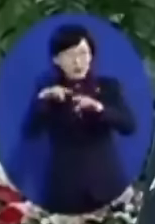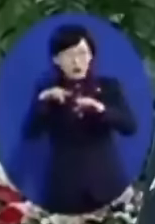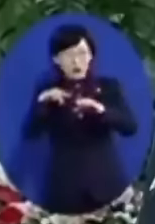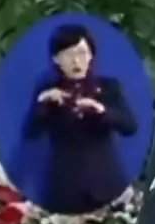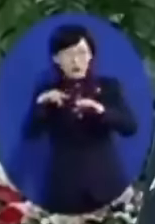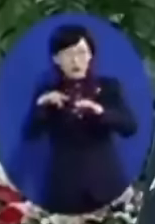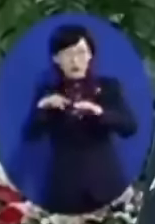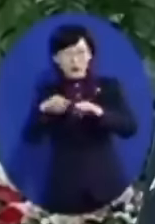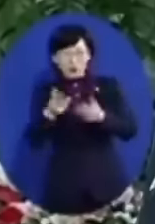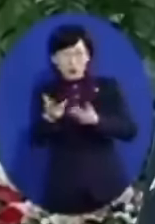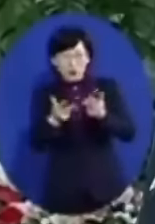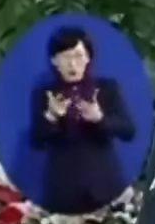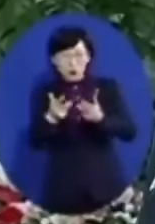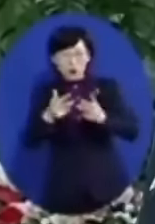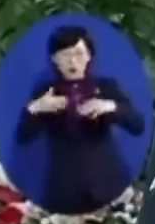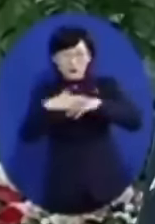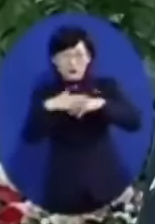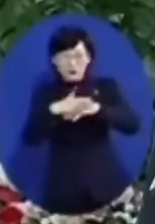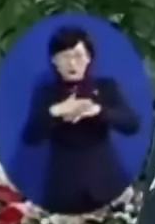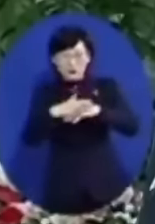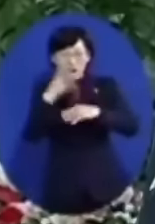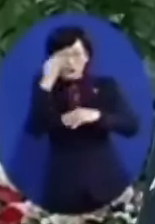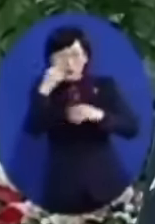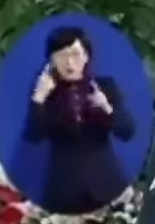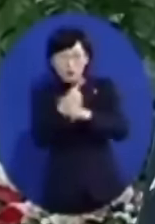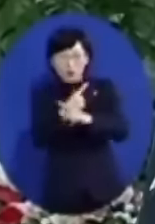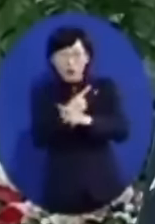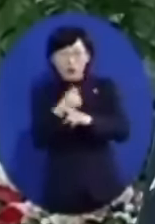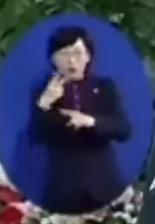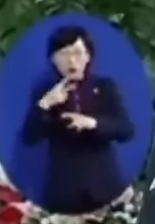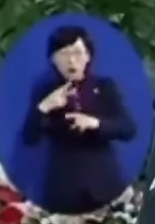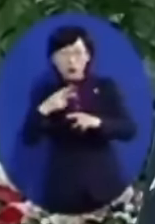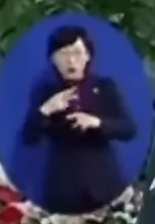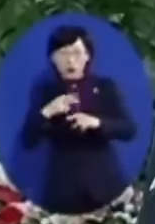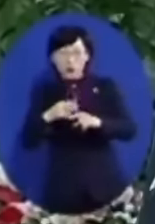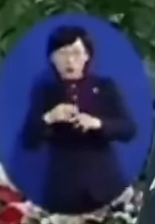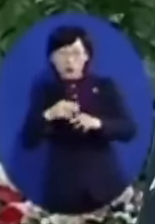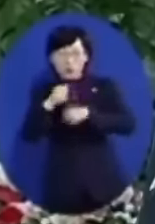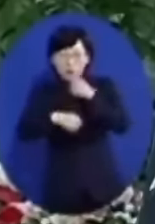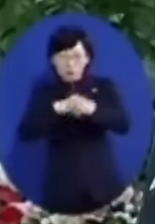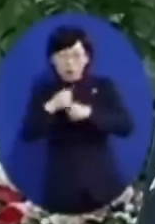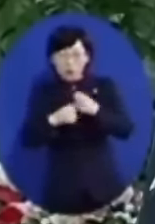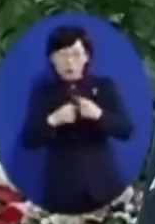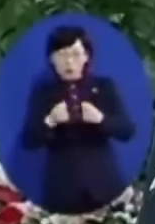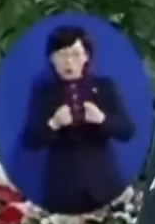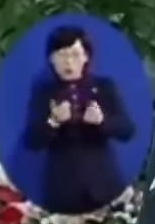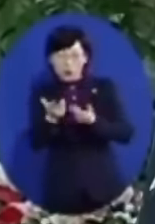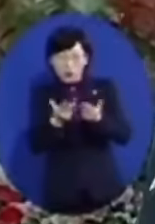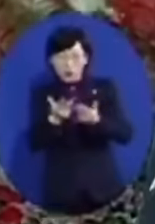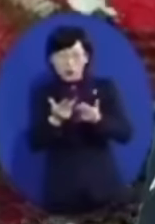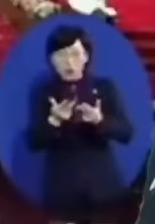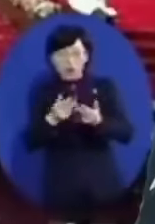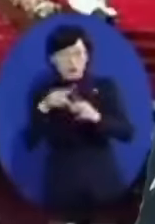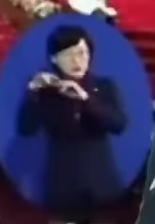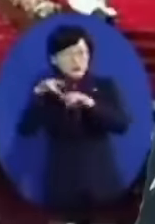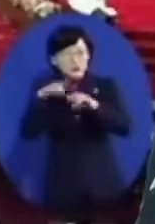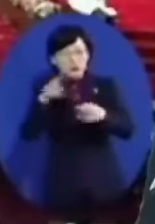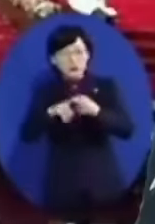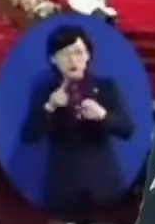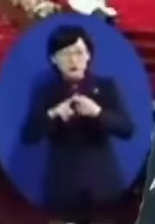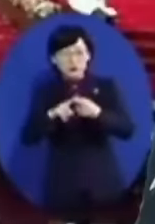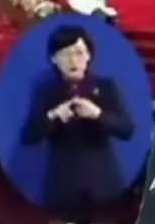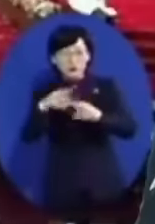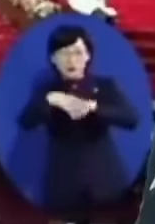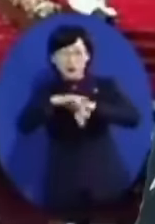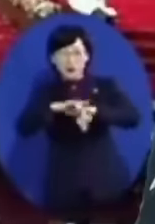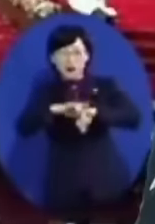변화를 일으키고 자율신경계의 이상, 면역력 저하 등을 일으켜 대부분 나쁜 질환에 영향을